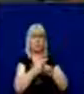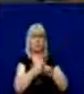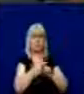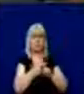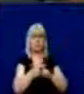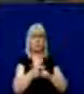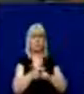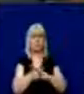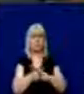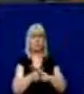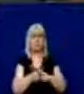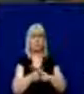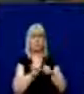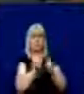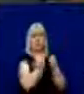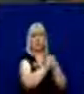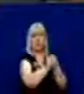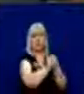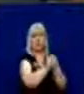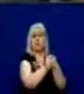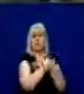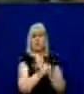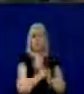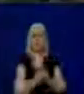zharko Veselinovichit njëri.